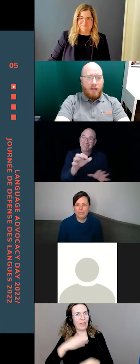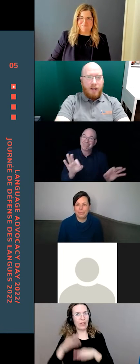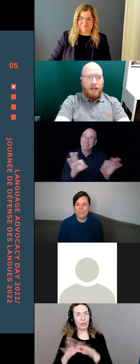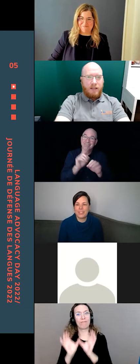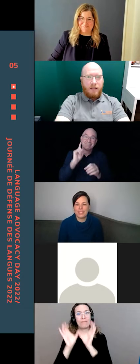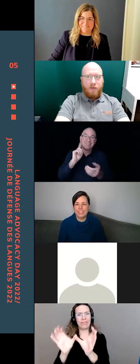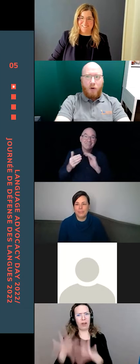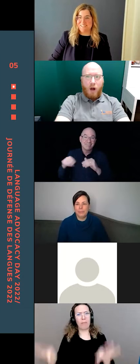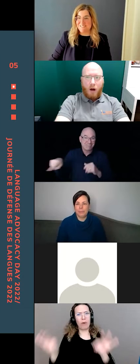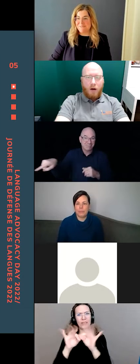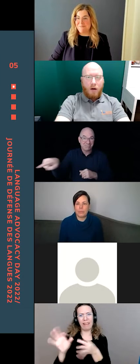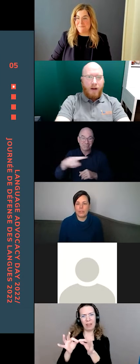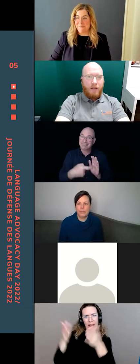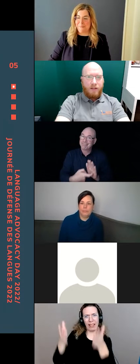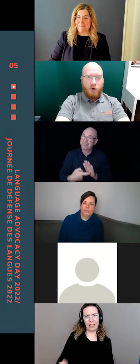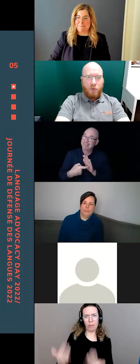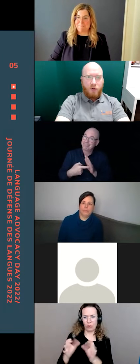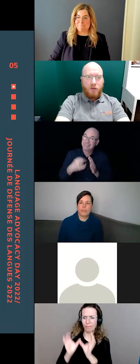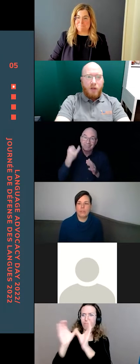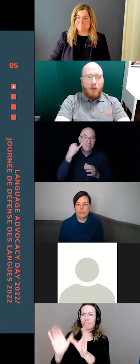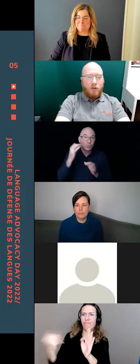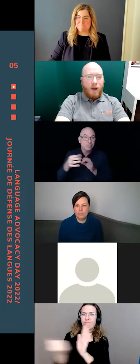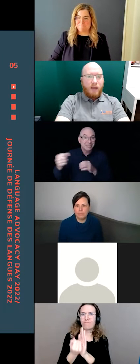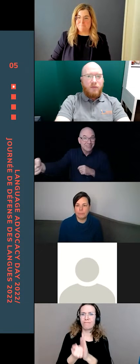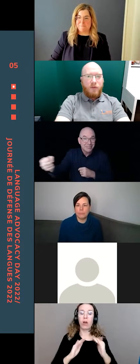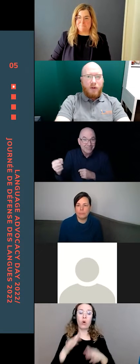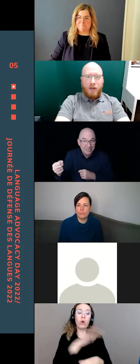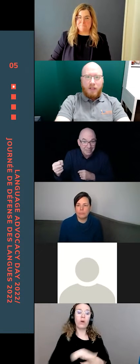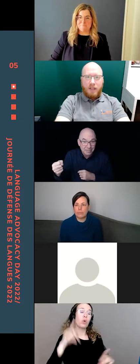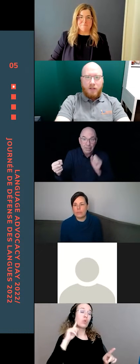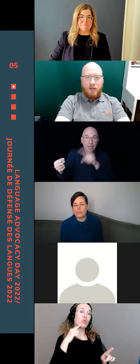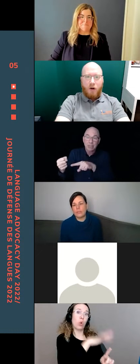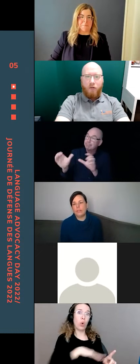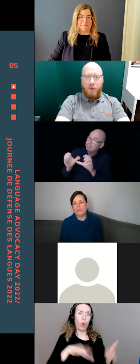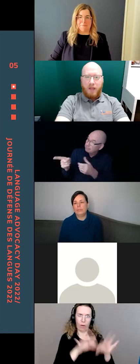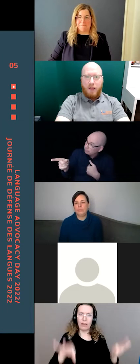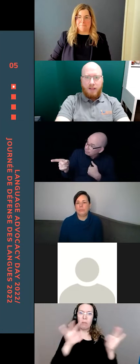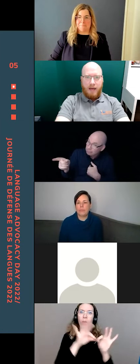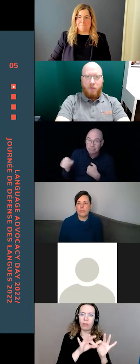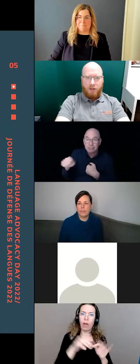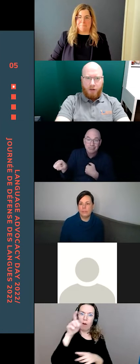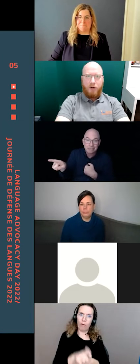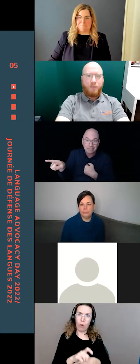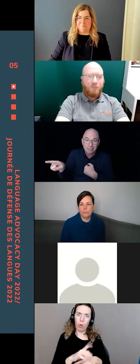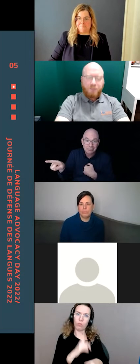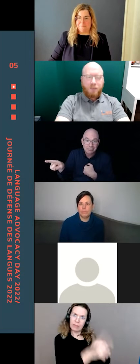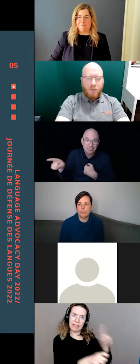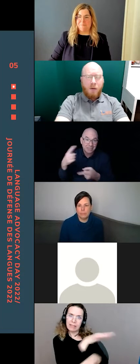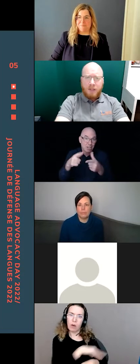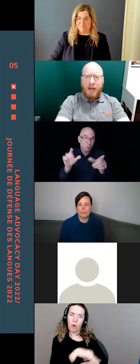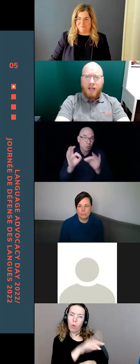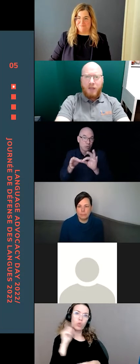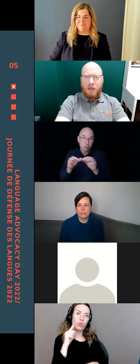Cynthia ait soulevé la question de la certification des interprètes. C'est important dans la communauté des sourds